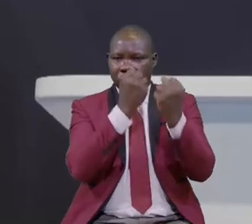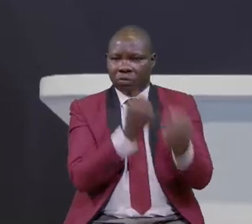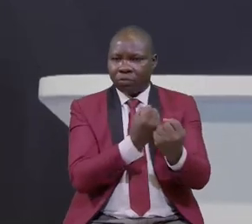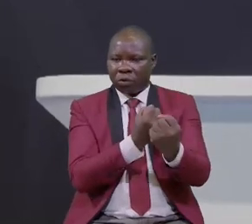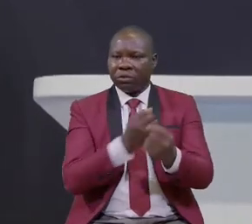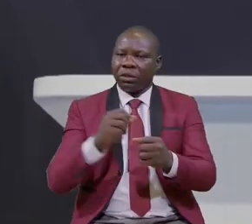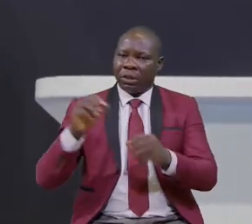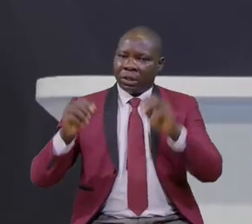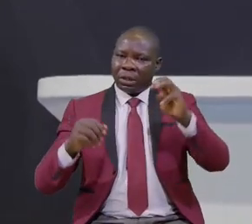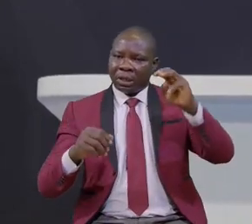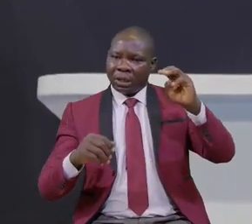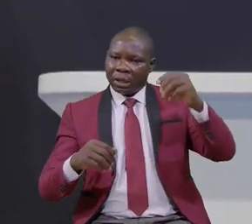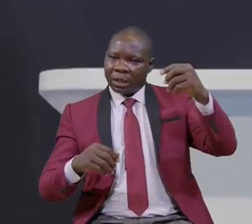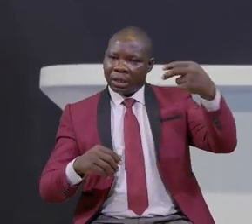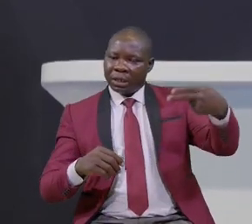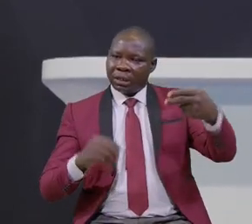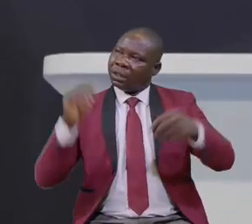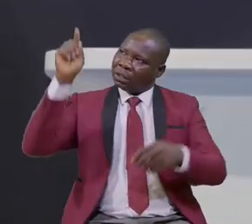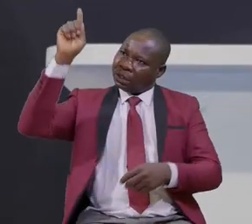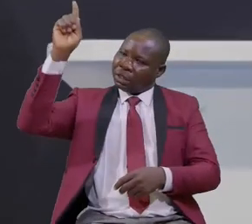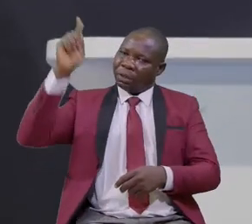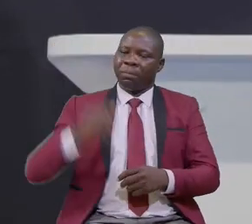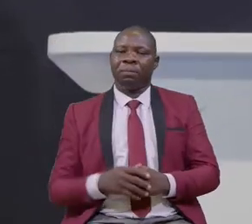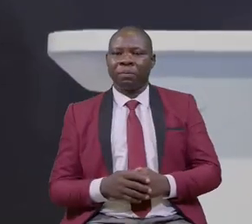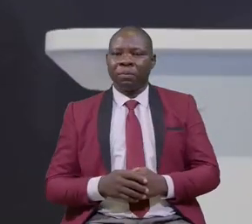fois que tu abandonnes tout, tes efforts,